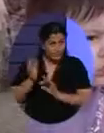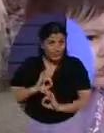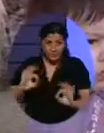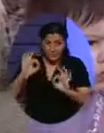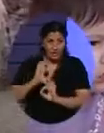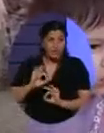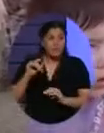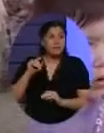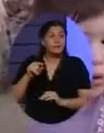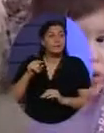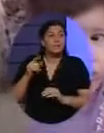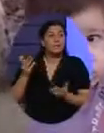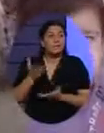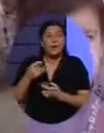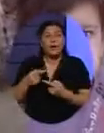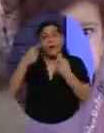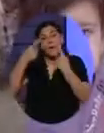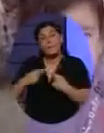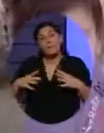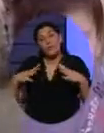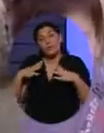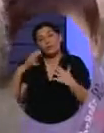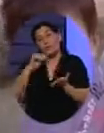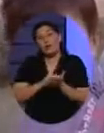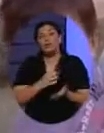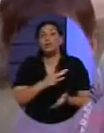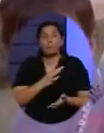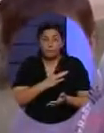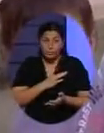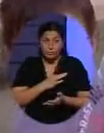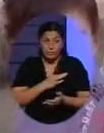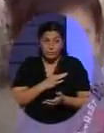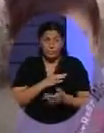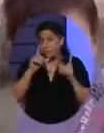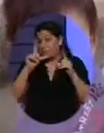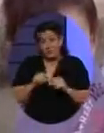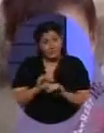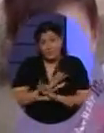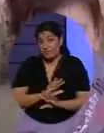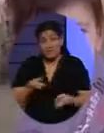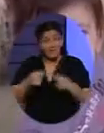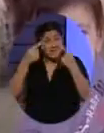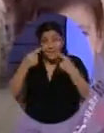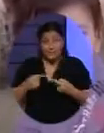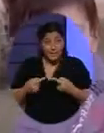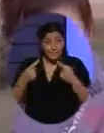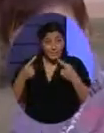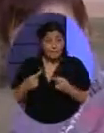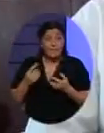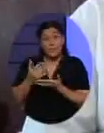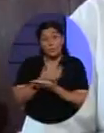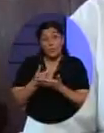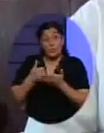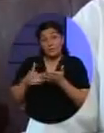הזה, ולמעשה מה שקורה, אנחנו לוקחים ימי חופש על חשבוננו. לי באופן אישי כבר אזלו ימי החופש, וזה ממש מנוקה לי